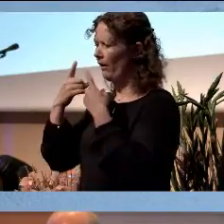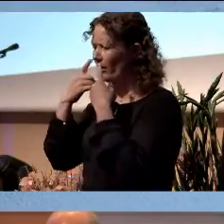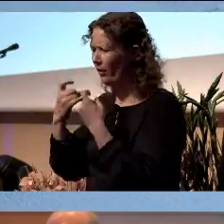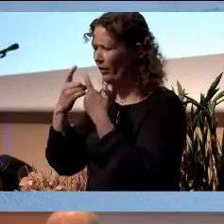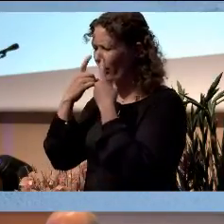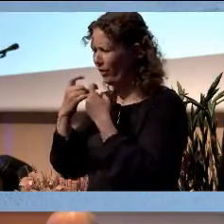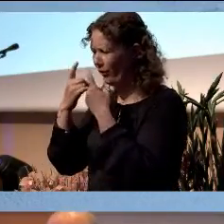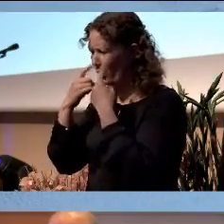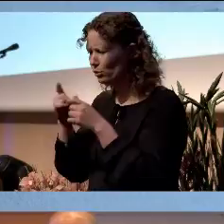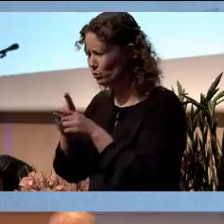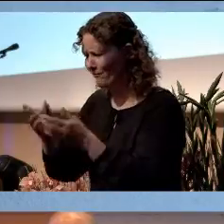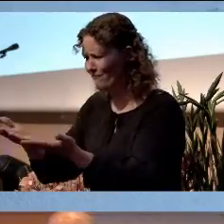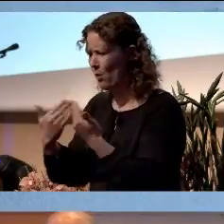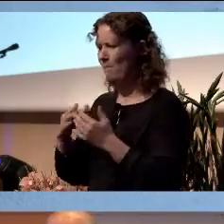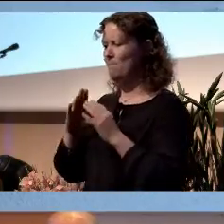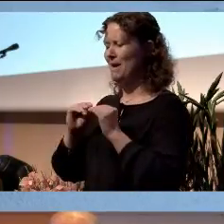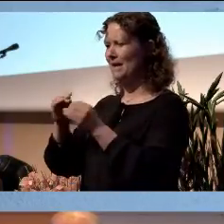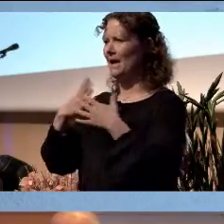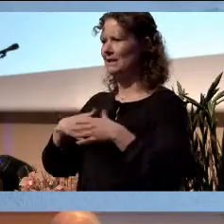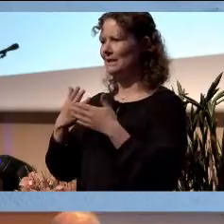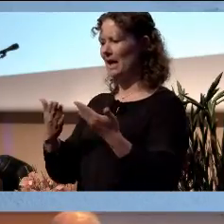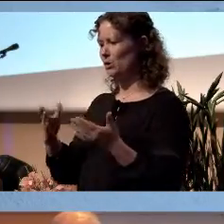bedre helsetjeneste og et bedre liv.